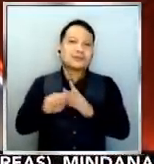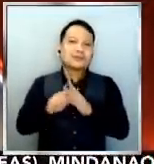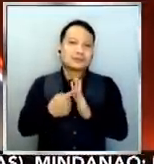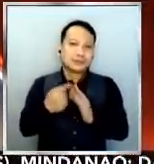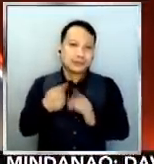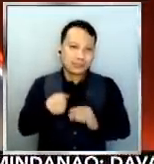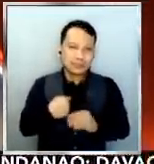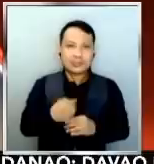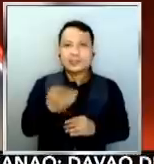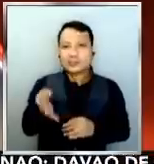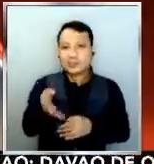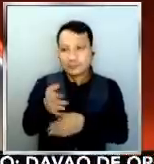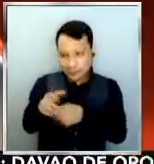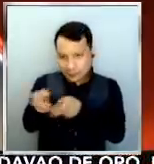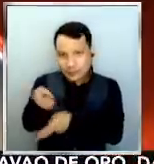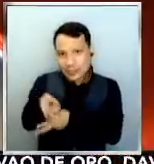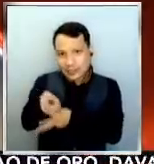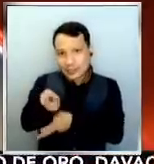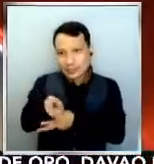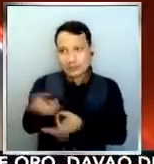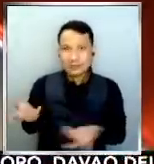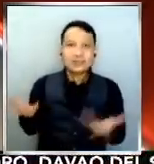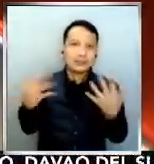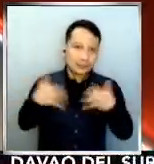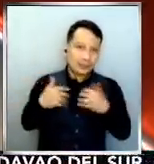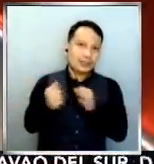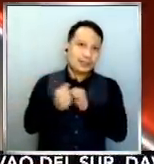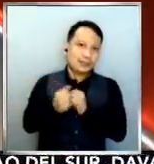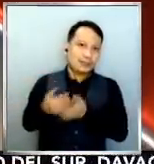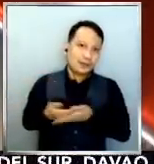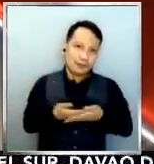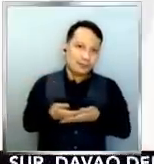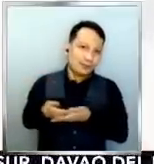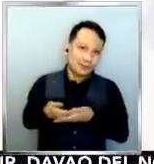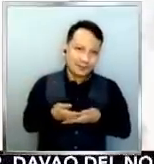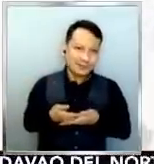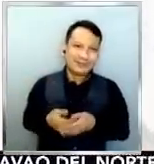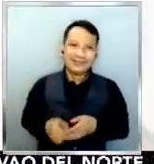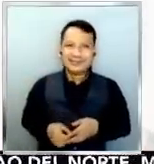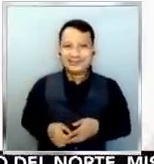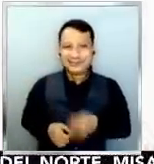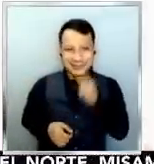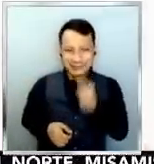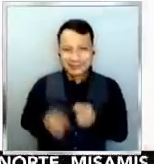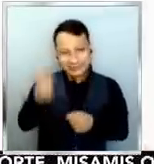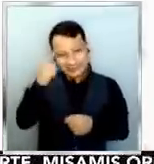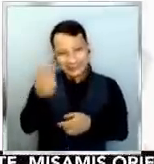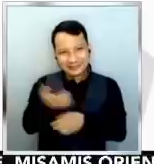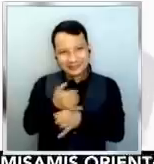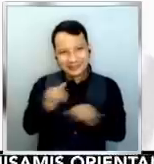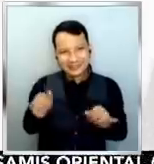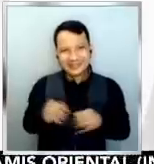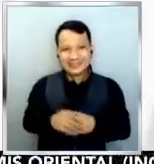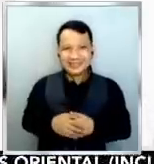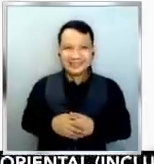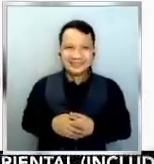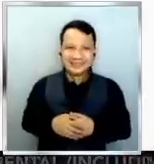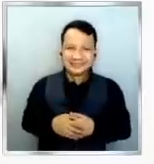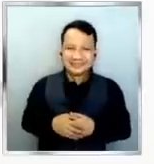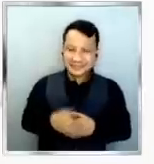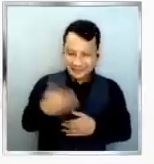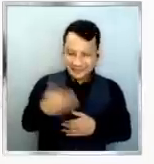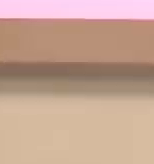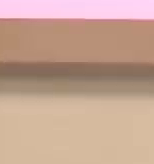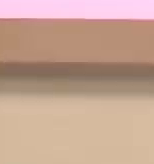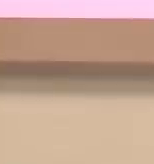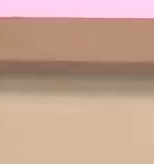na po talaga yung naging babies ko na tinuring ko ng mga anak ko. Corinne Katibayan, Nakatutok, 24